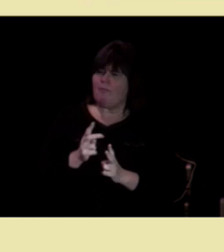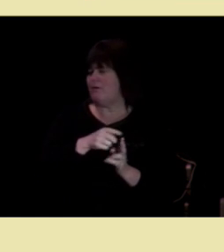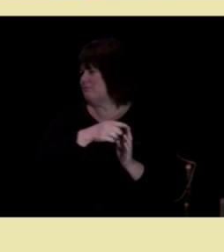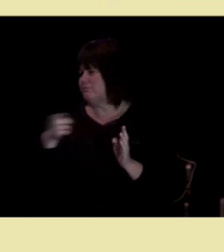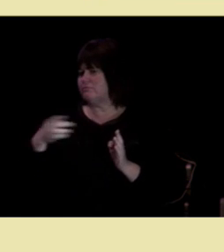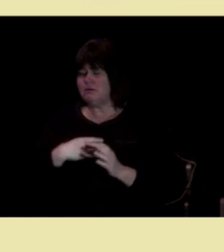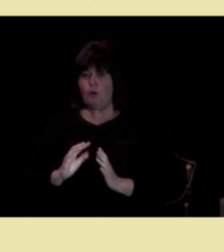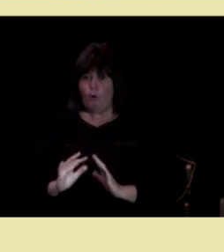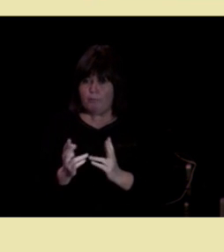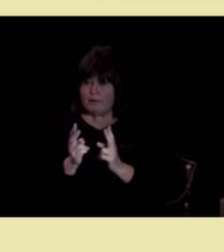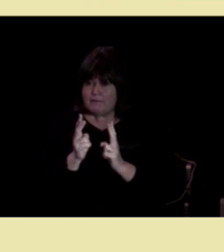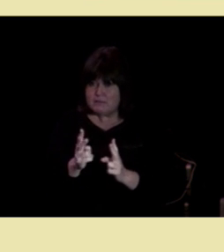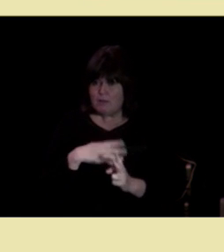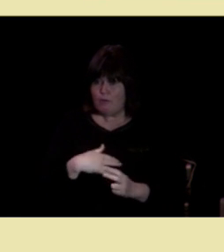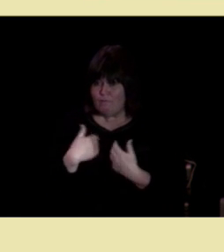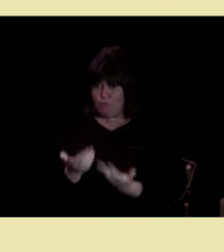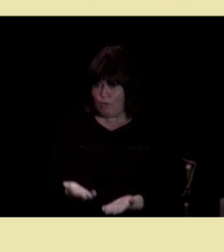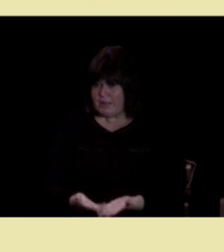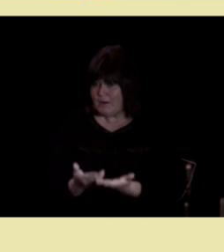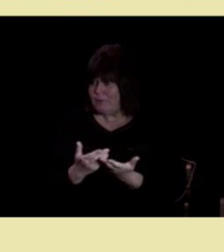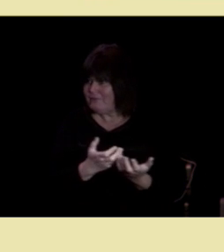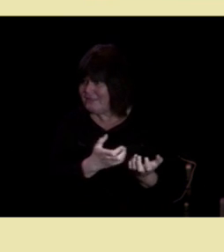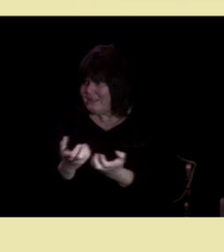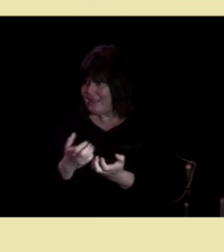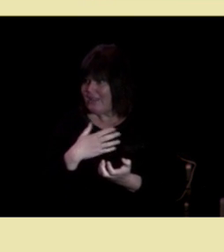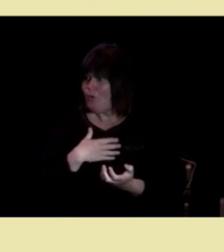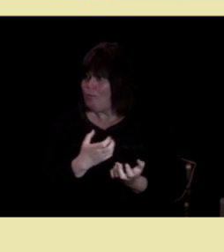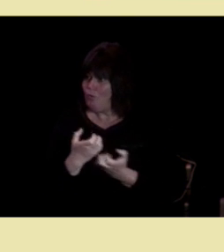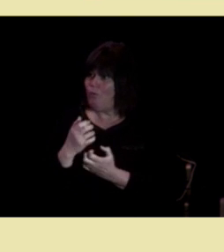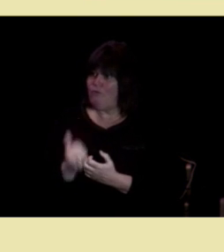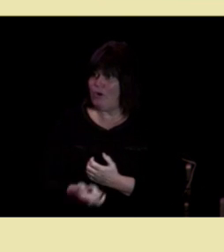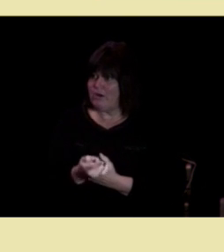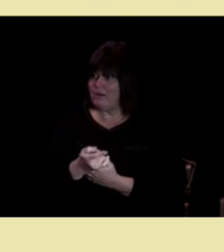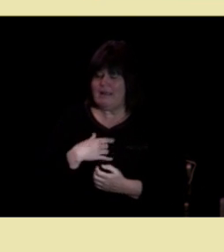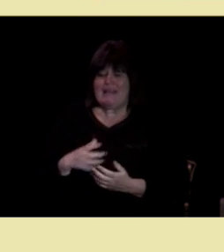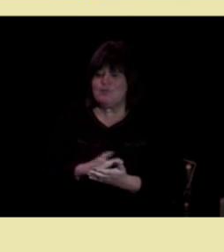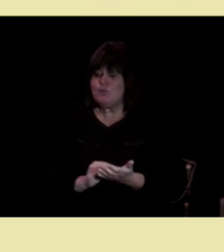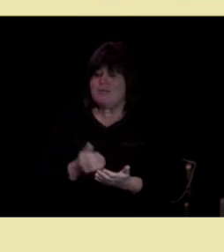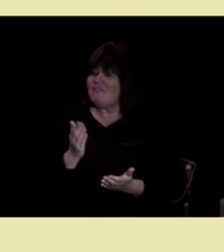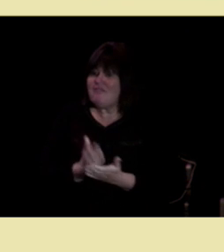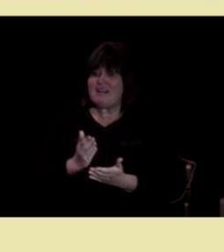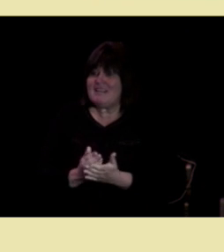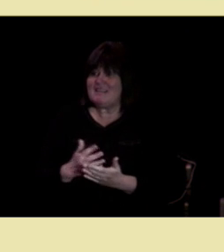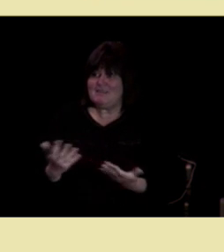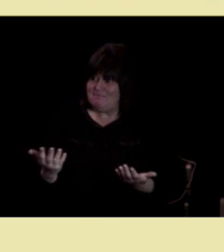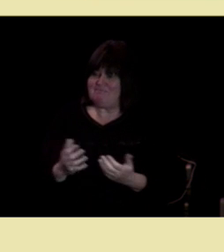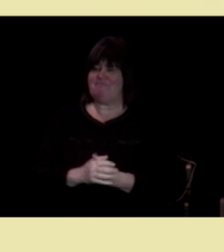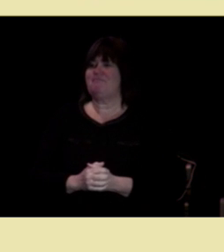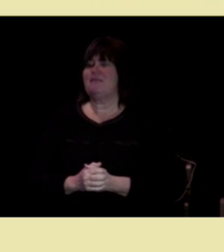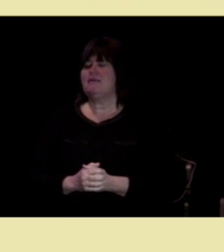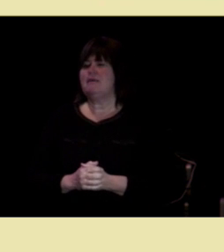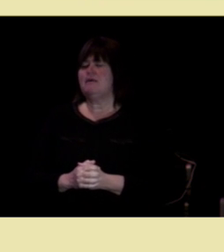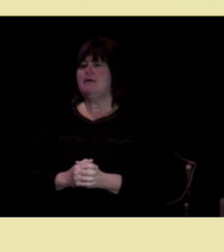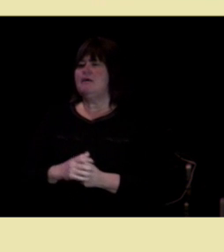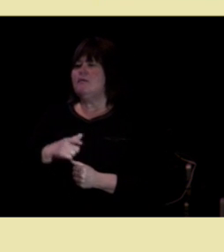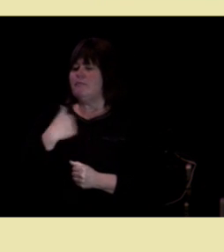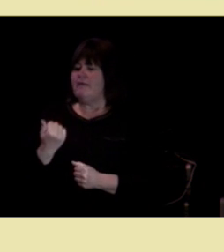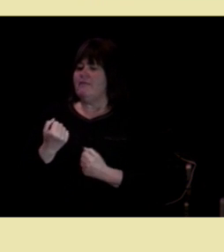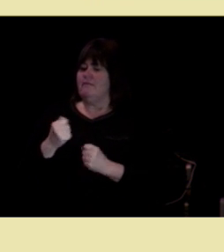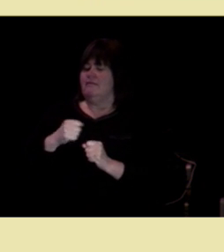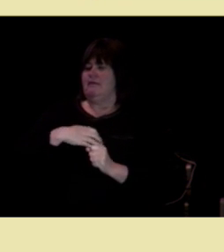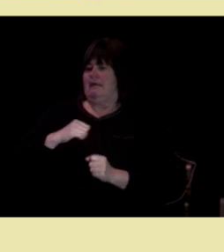den hjelpen de trenger og har behov for. Disse resultatene ikke ferdige enda, det venter vi på. Men vi kjører egen statistikk når det